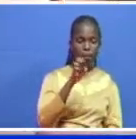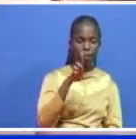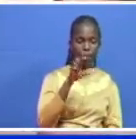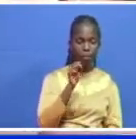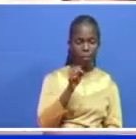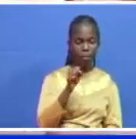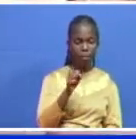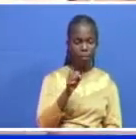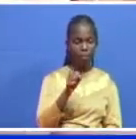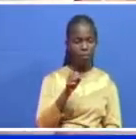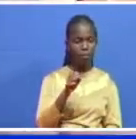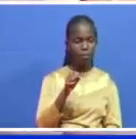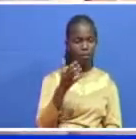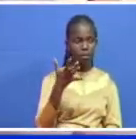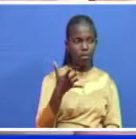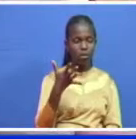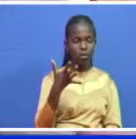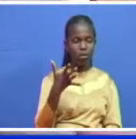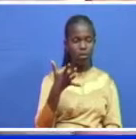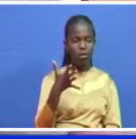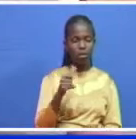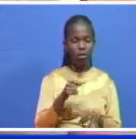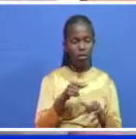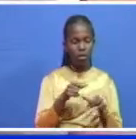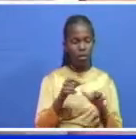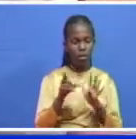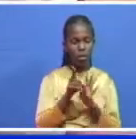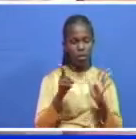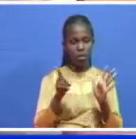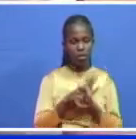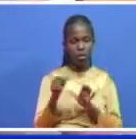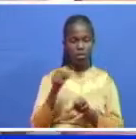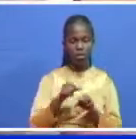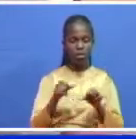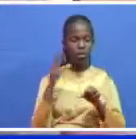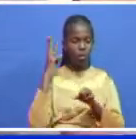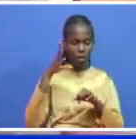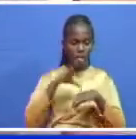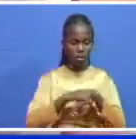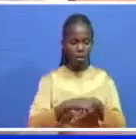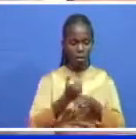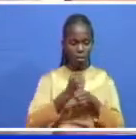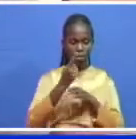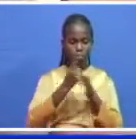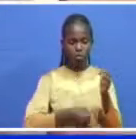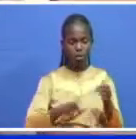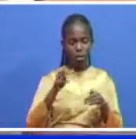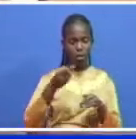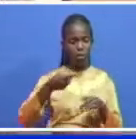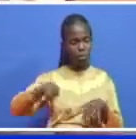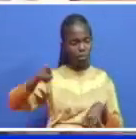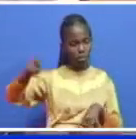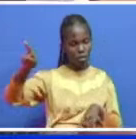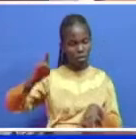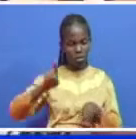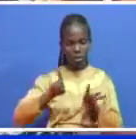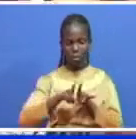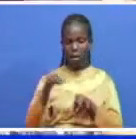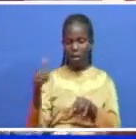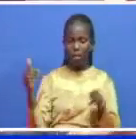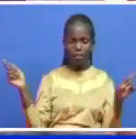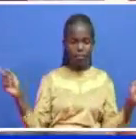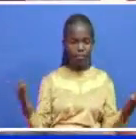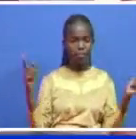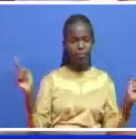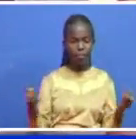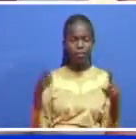Kitui, kitu kwa satua, make sure. Kana kamili ni sima luka kuhu. Na alama idhasia ima kaini kamili sio